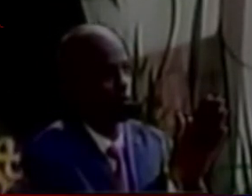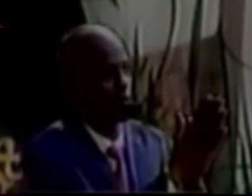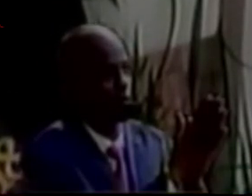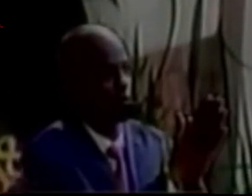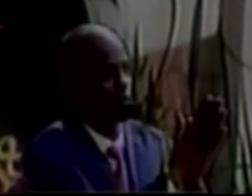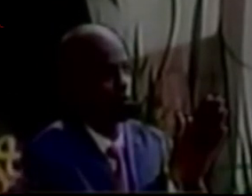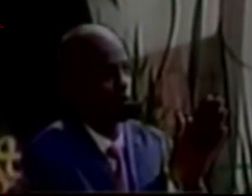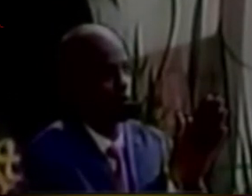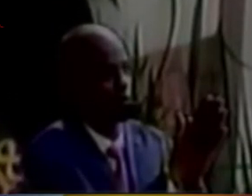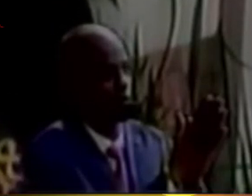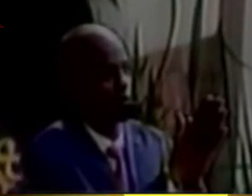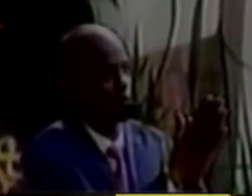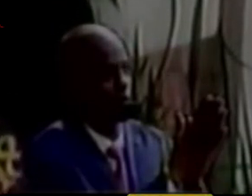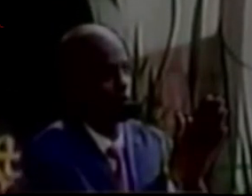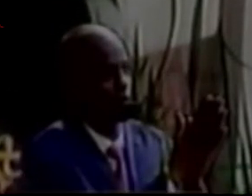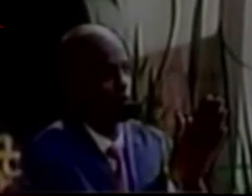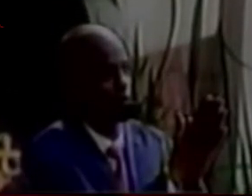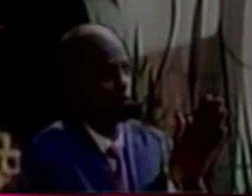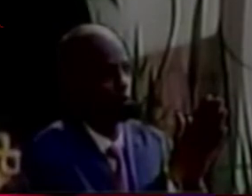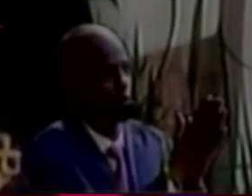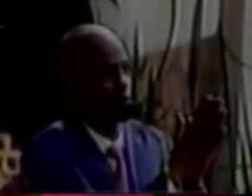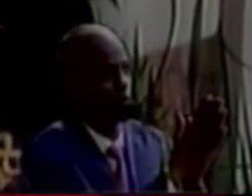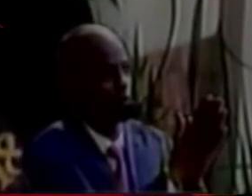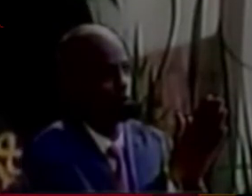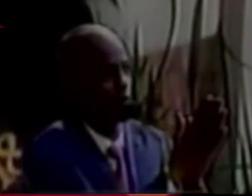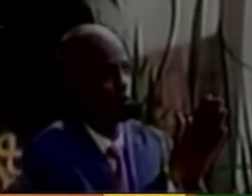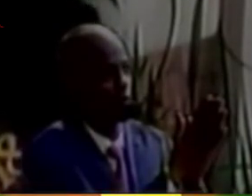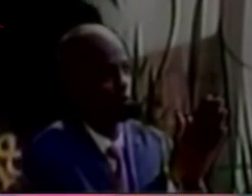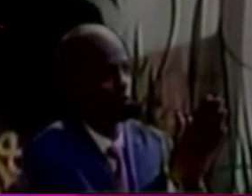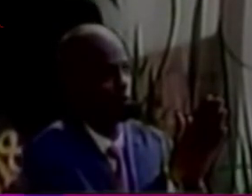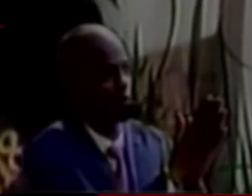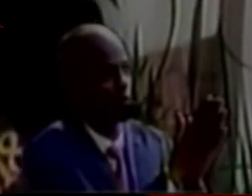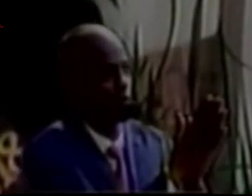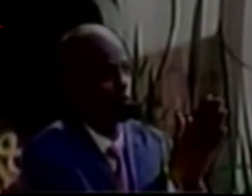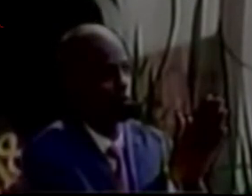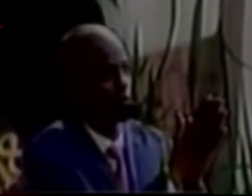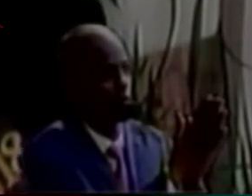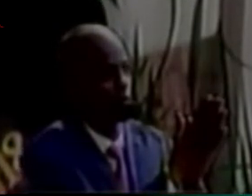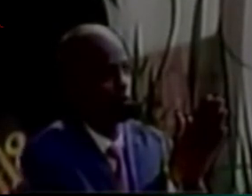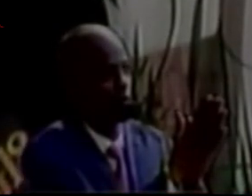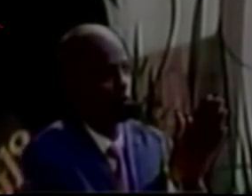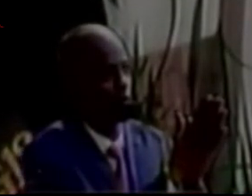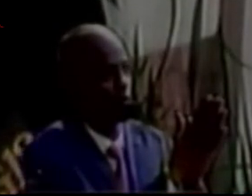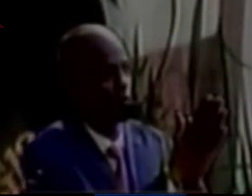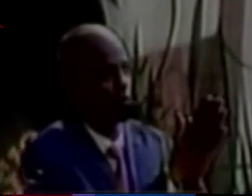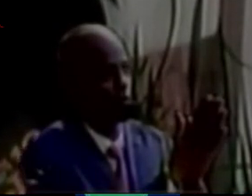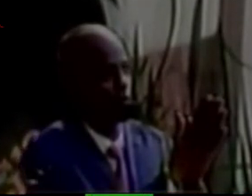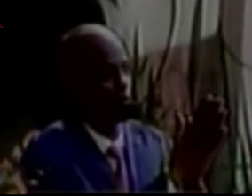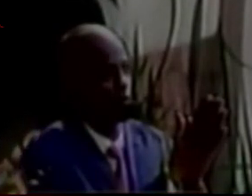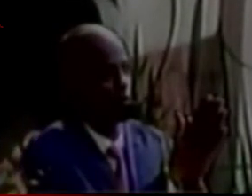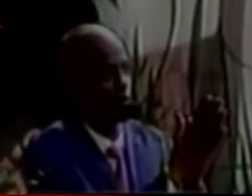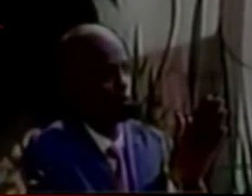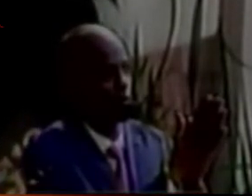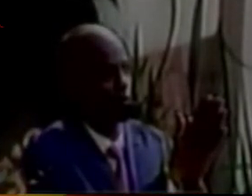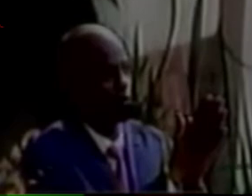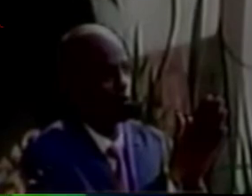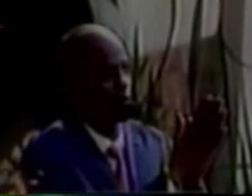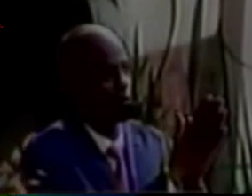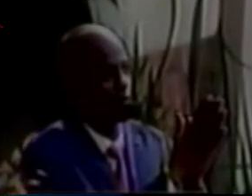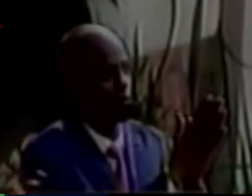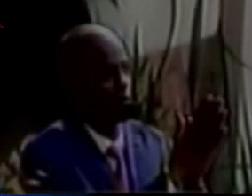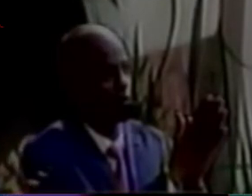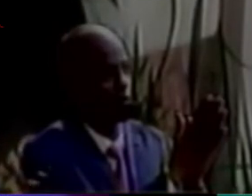qui est arrivé en Haïti. Donc, il y a pas rien. 30 août, Cap Vignan, 150 l'année